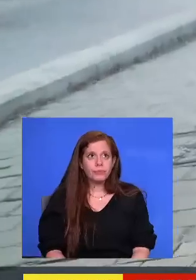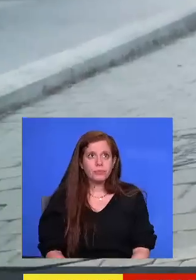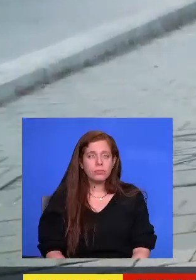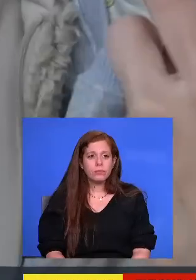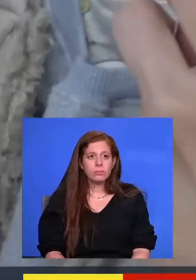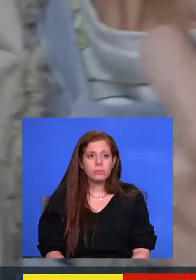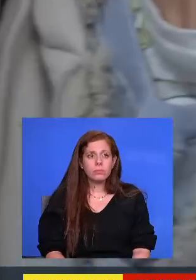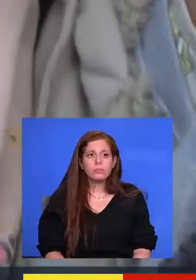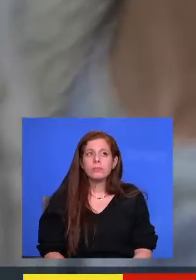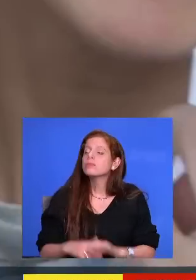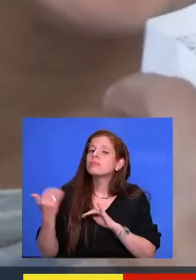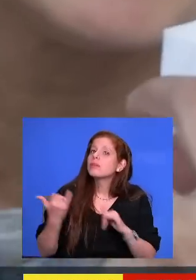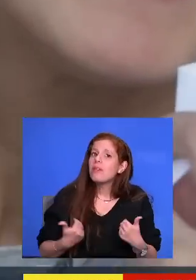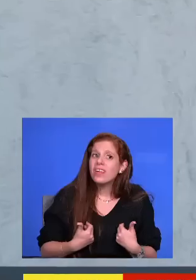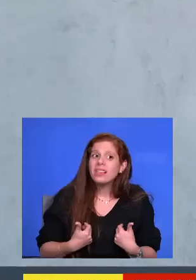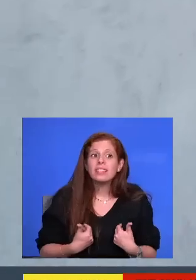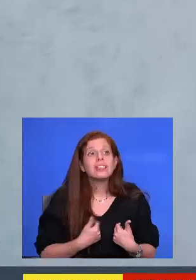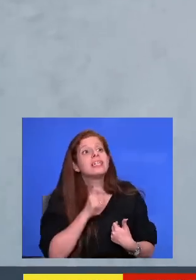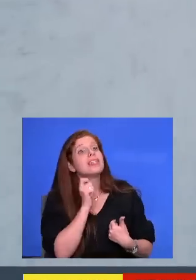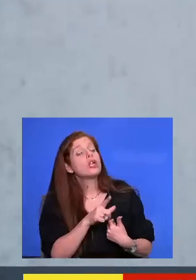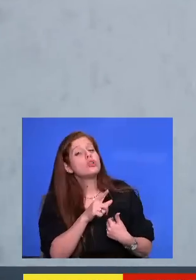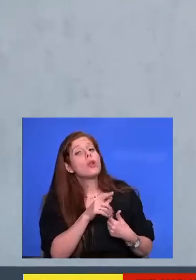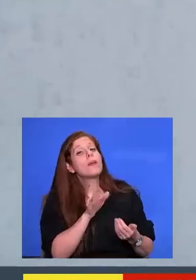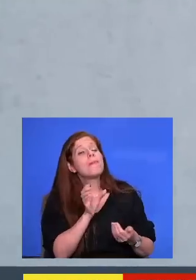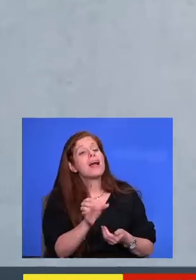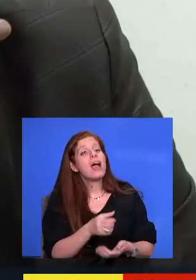מה הבאת לי? תשלום לגן.